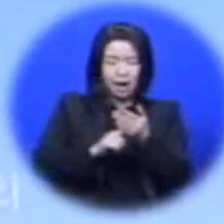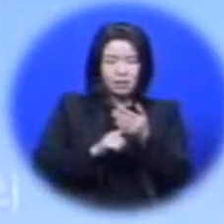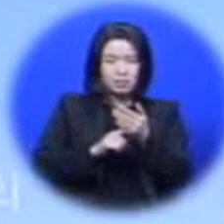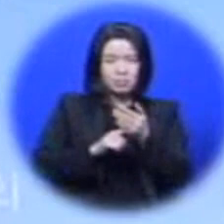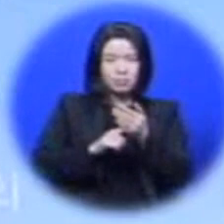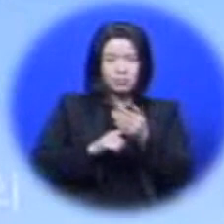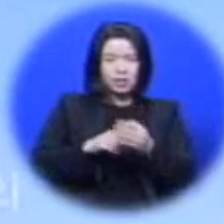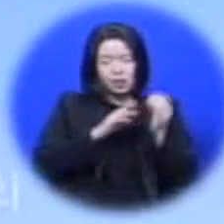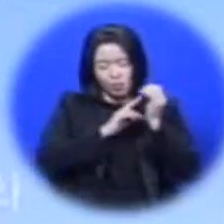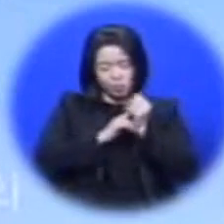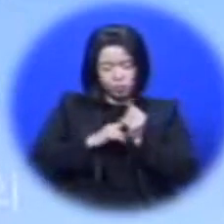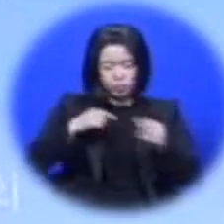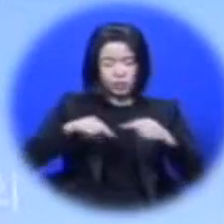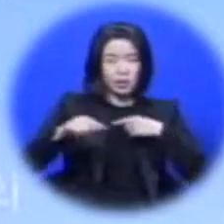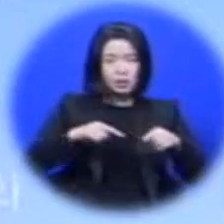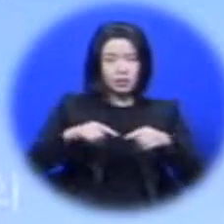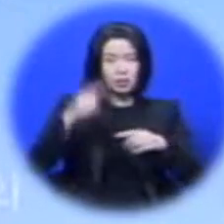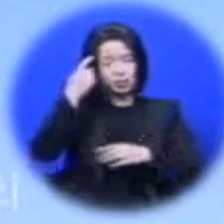안 합니다.